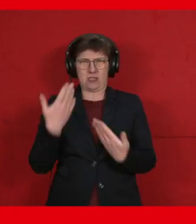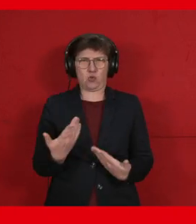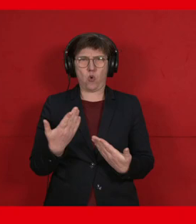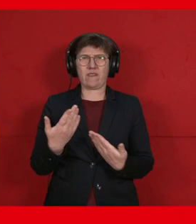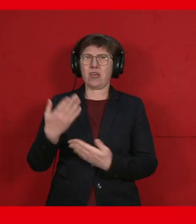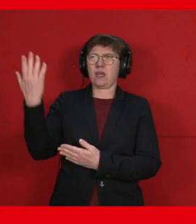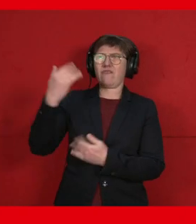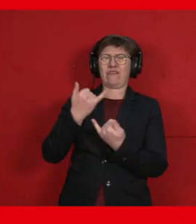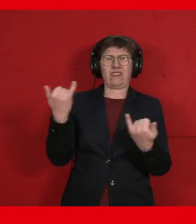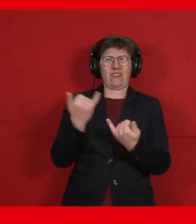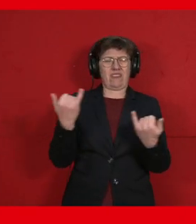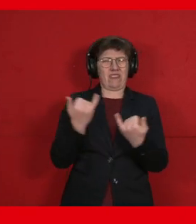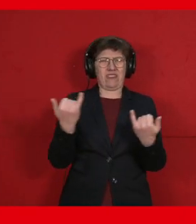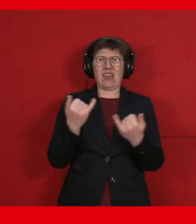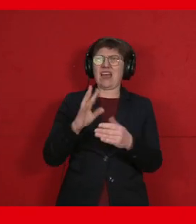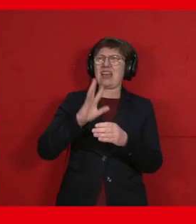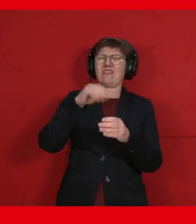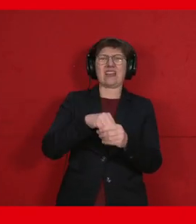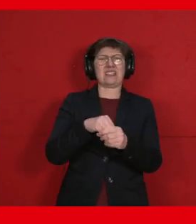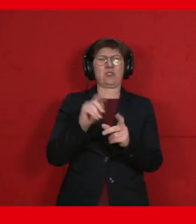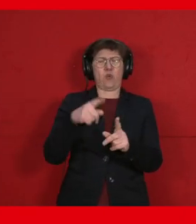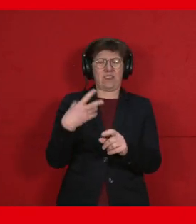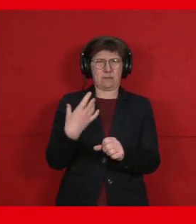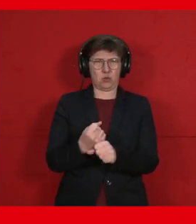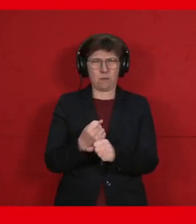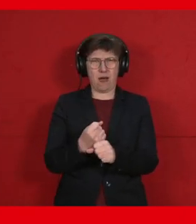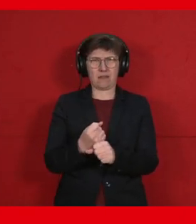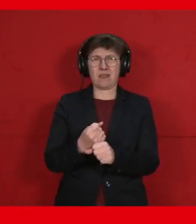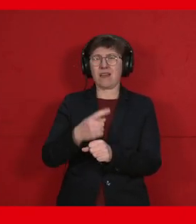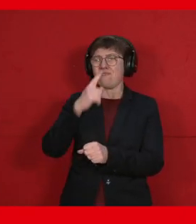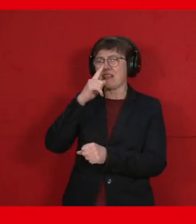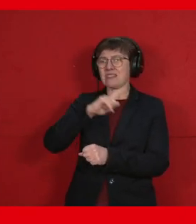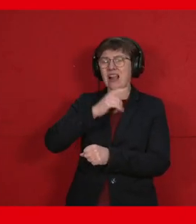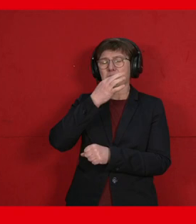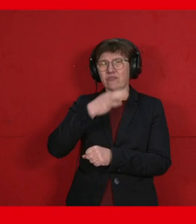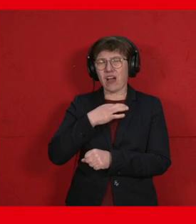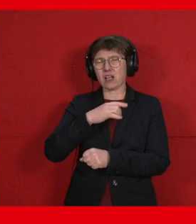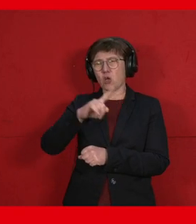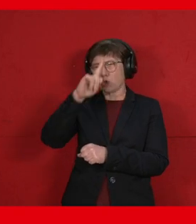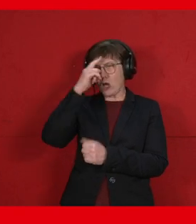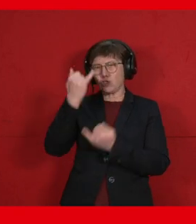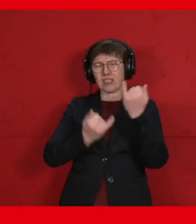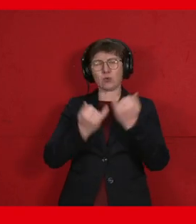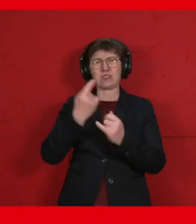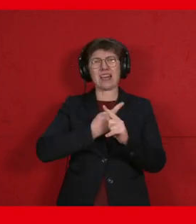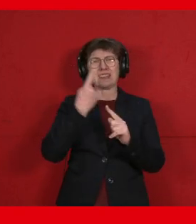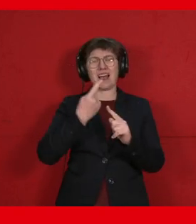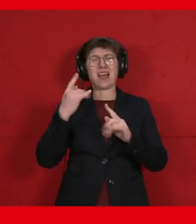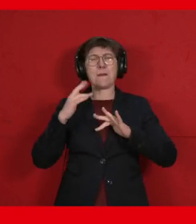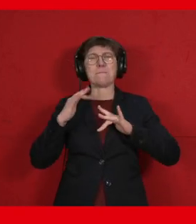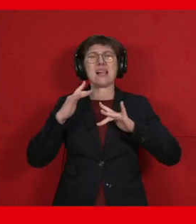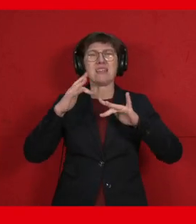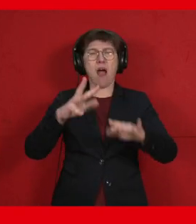das vorgetragen wird, wie viele Investitionen da notwendig sind. Wenn man sich mal fragt, wie viel die deutsche Industrie jedes Jahr an